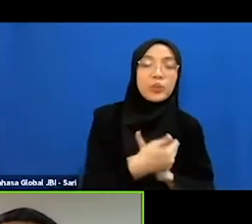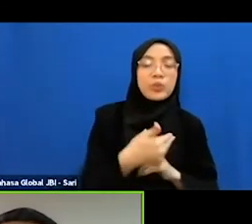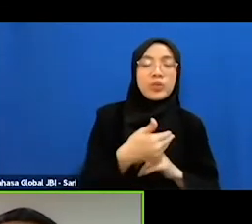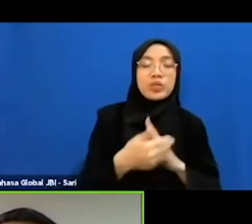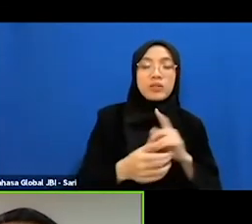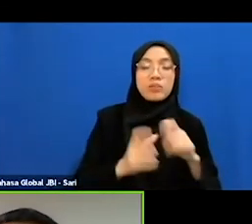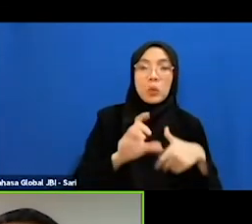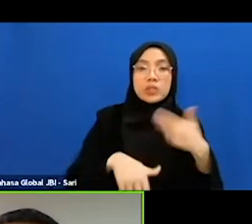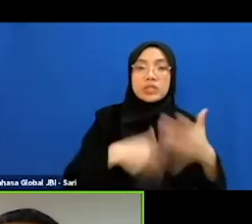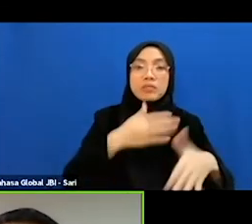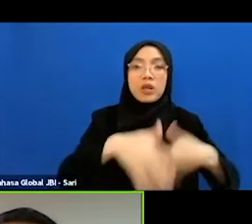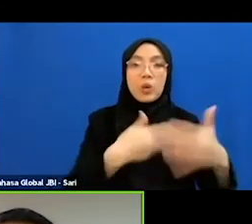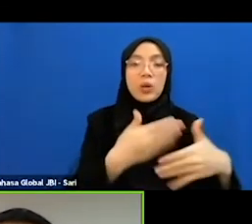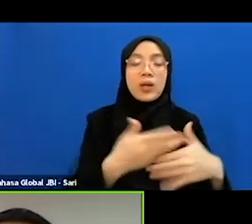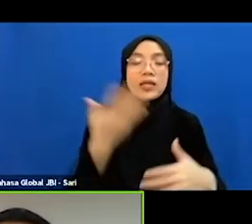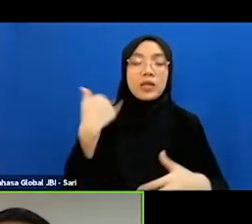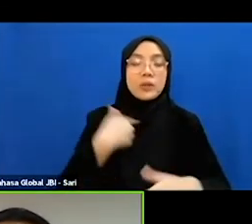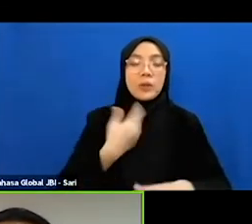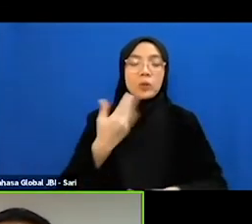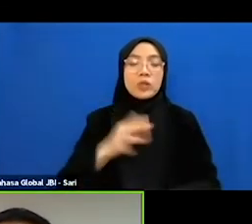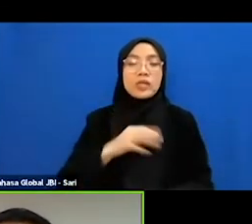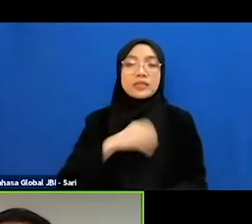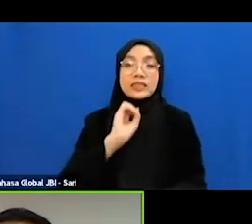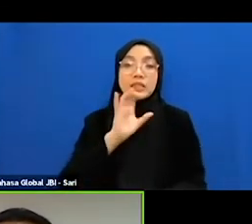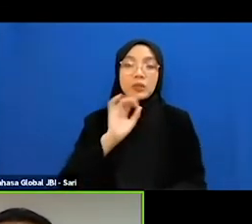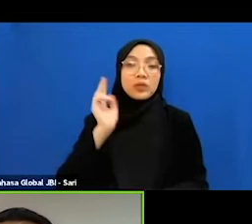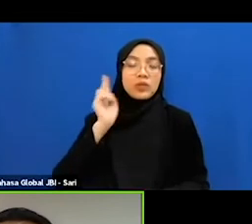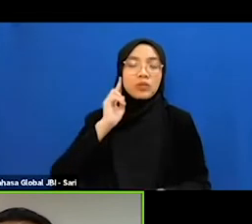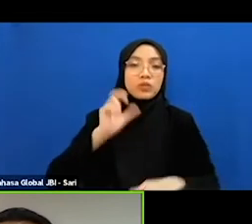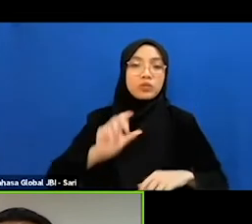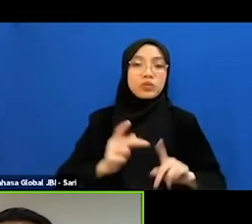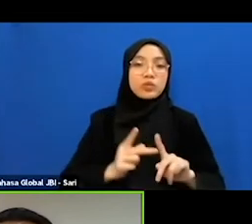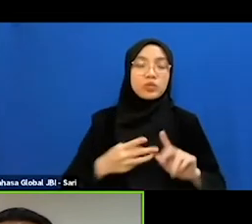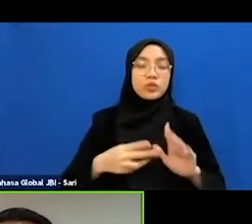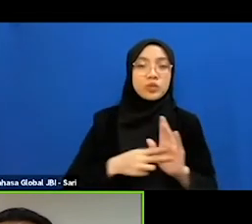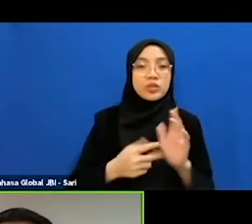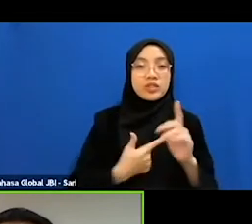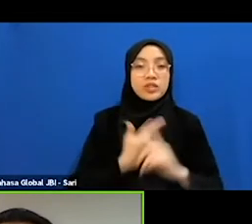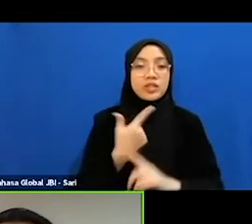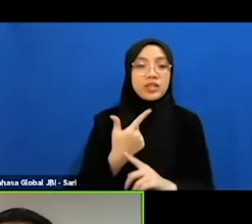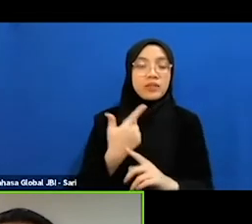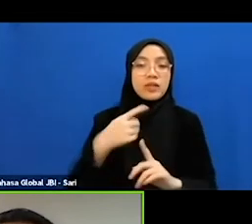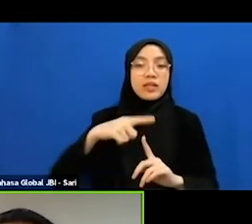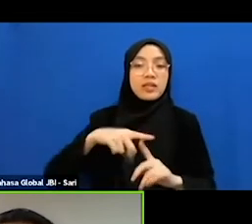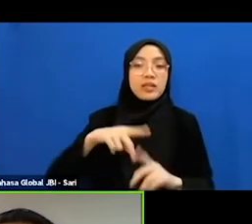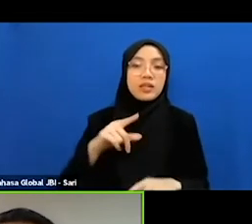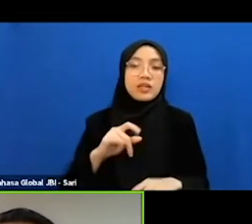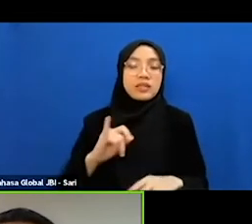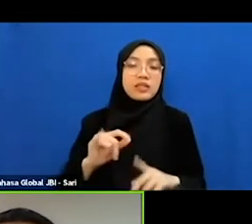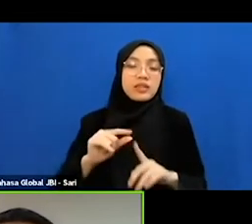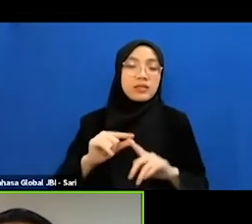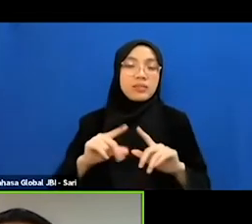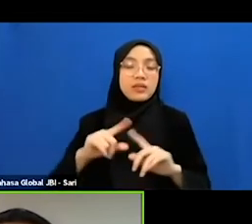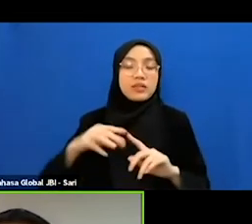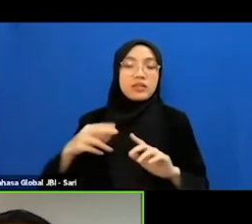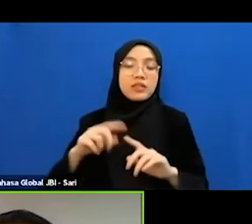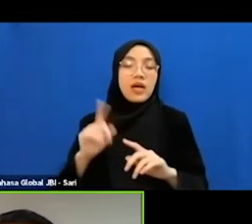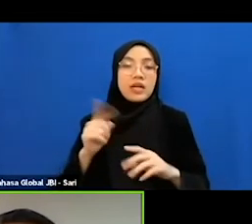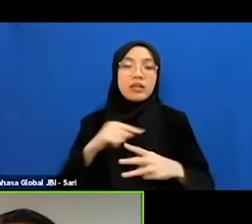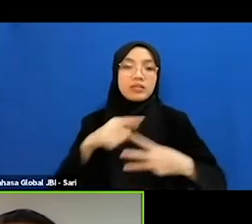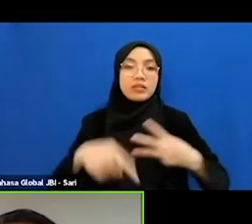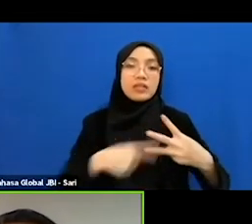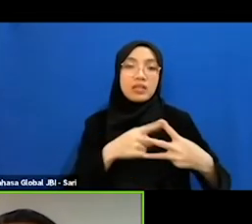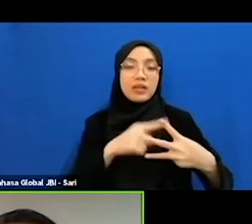tadi suruhnya sudah di singkong oleh heboh sini sih yaitu tripartit ya tiga pihak satu adalah